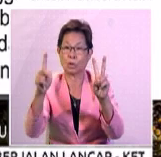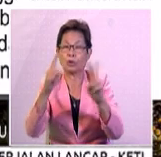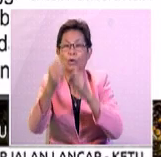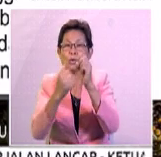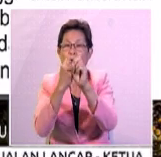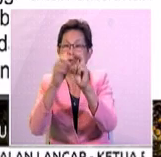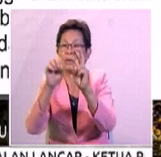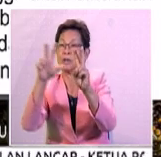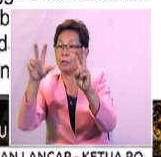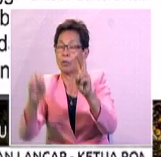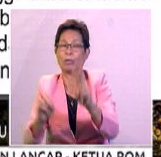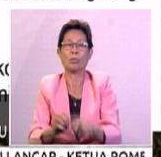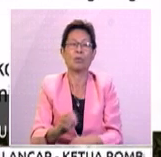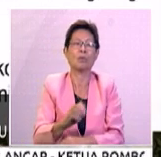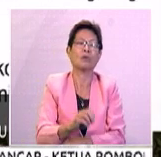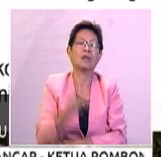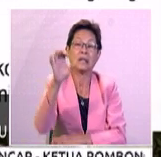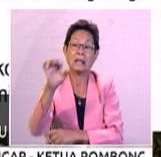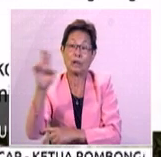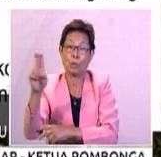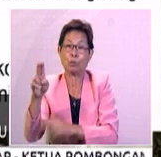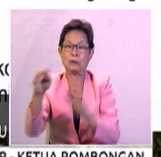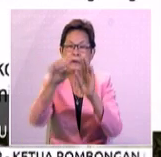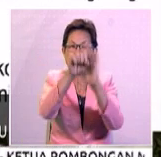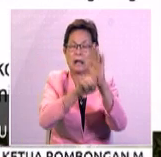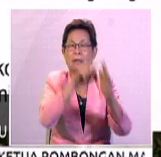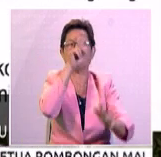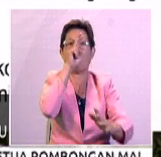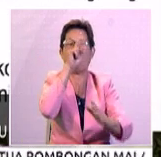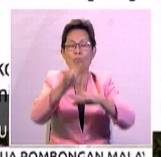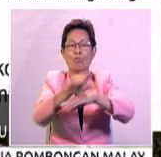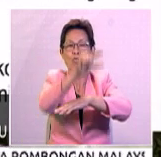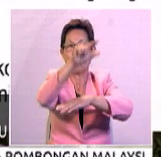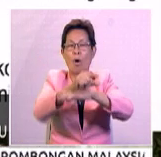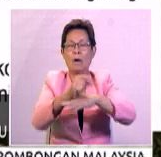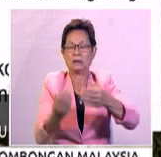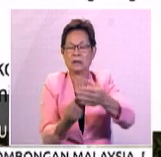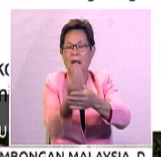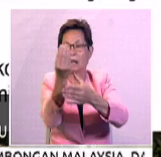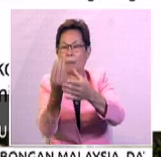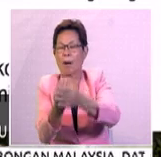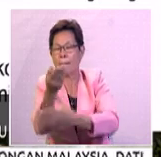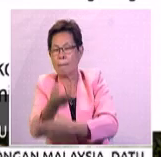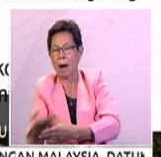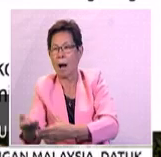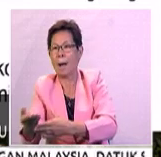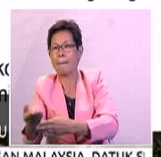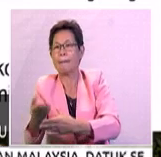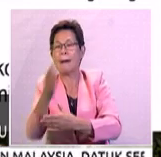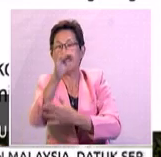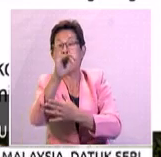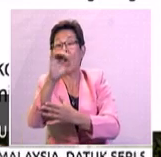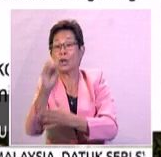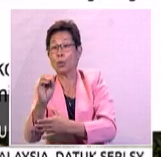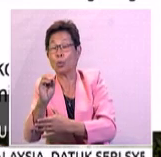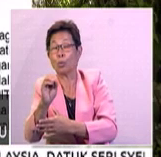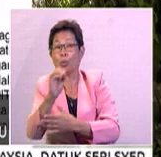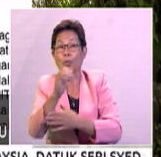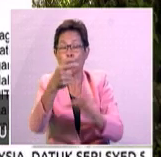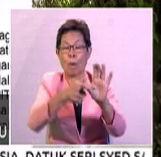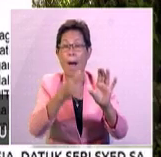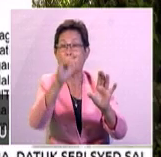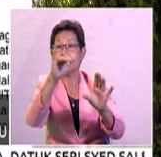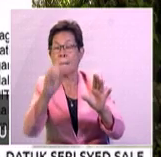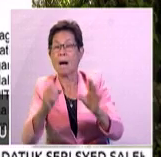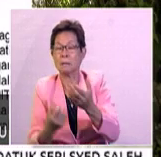2021-2030. EU Red 2 akan mengenakan syarat ketat terhadap penggunaan tanaman sebagai bahan api bio yang mana tanaman